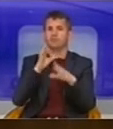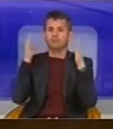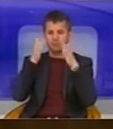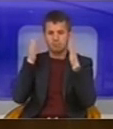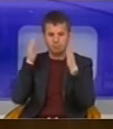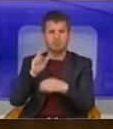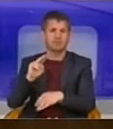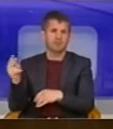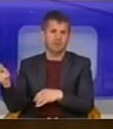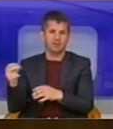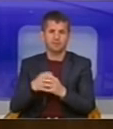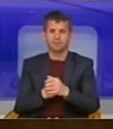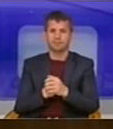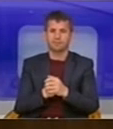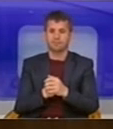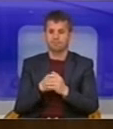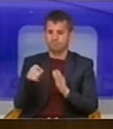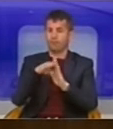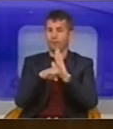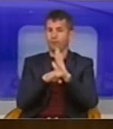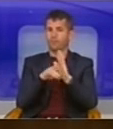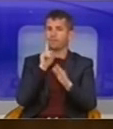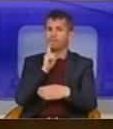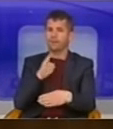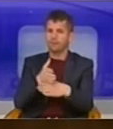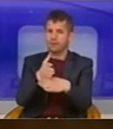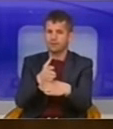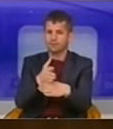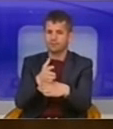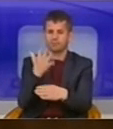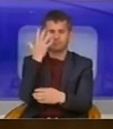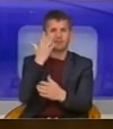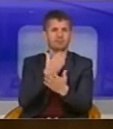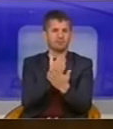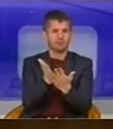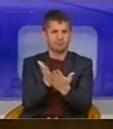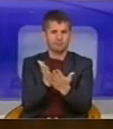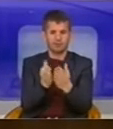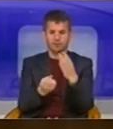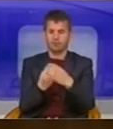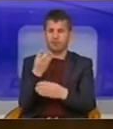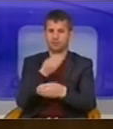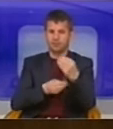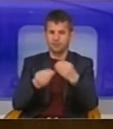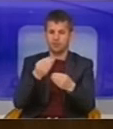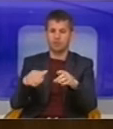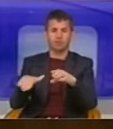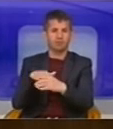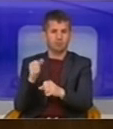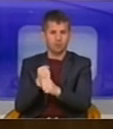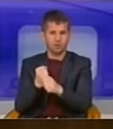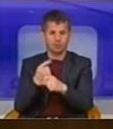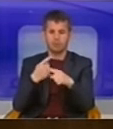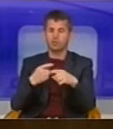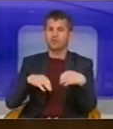tjera. Programi i mbështetur nga 5 shtylla kryesore, që është zhvillimi ekonomik, punësimi dhe